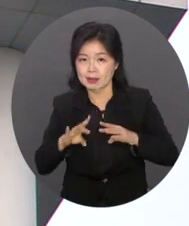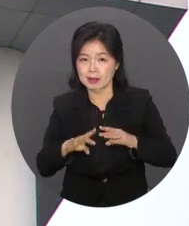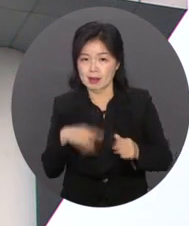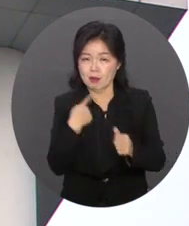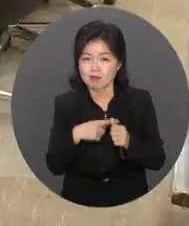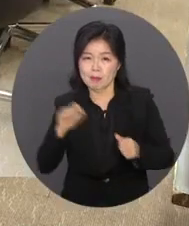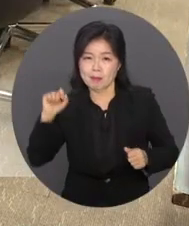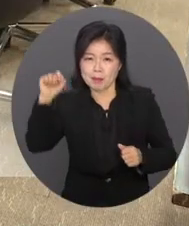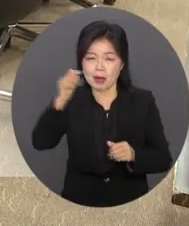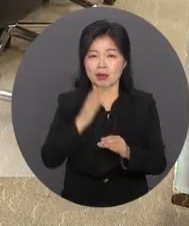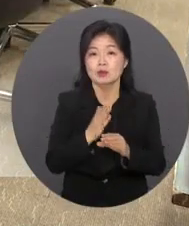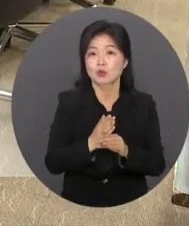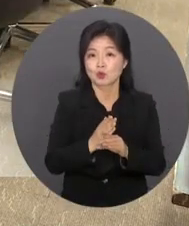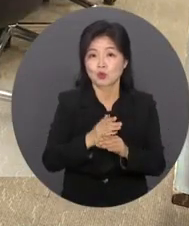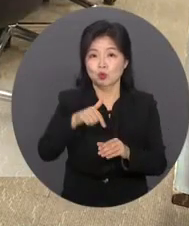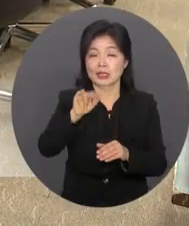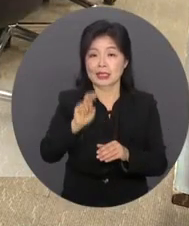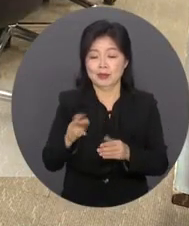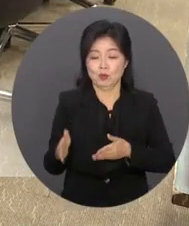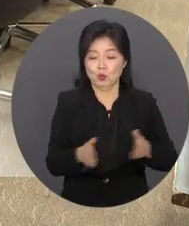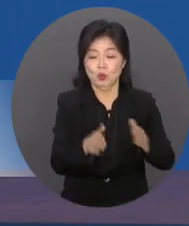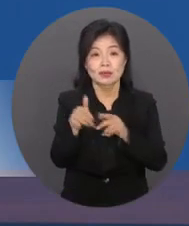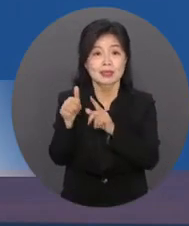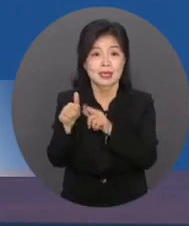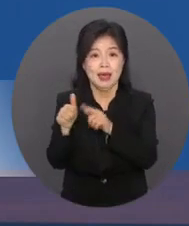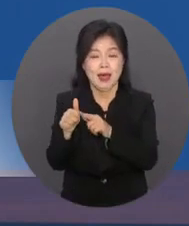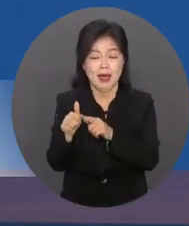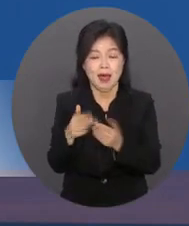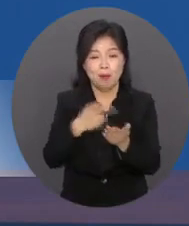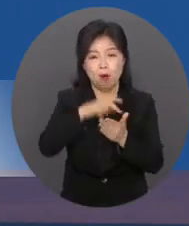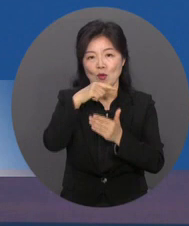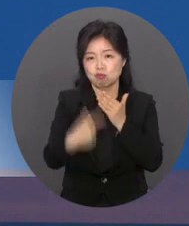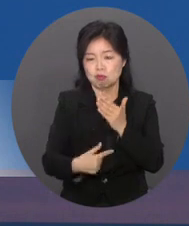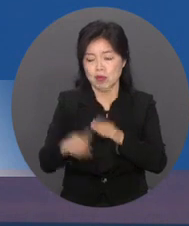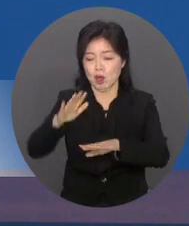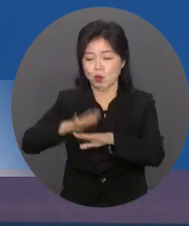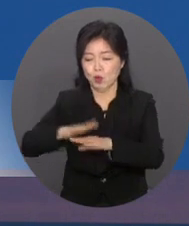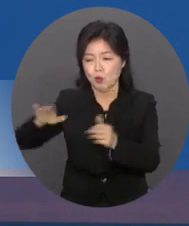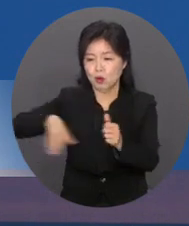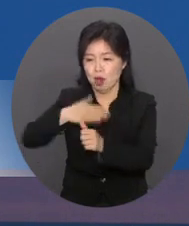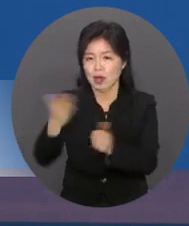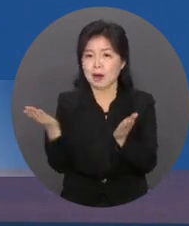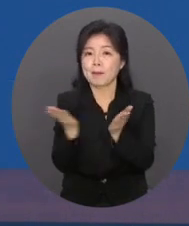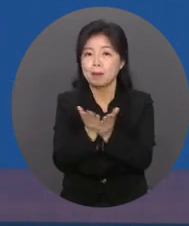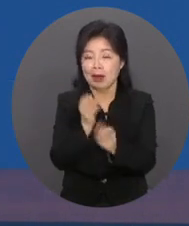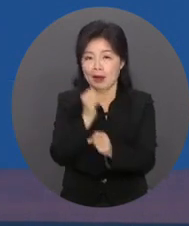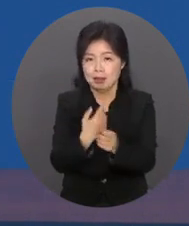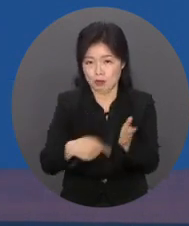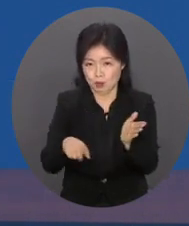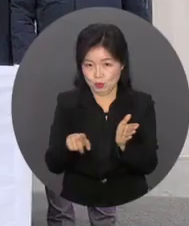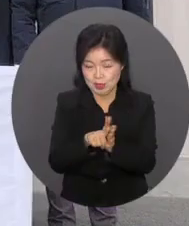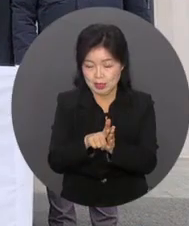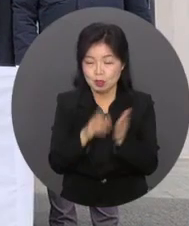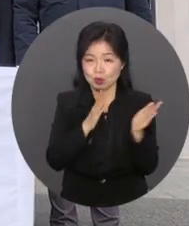이어지고 있습니다 김영록 전남도지사는 한전의 약관계정이 농업 현실을 반영하도록 공무원들의 현장 대응을